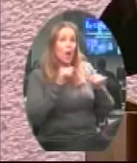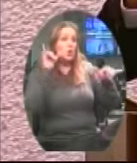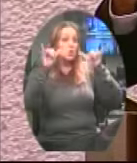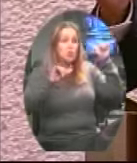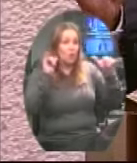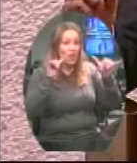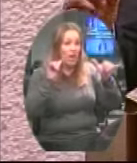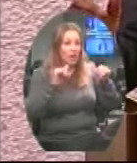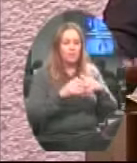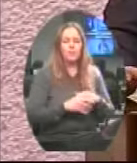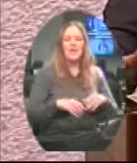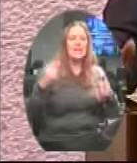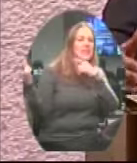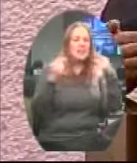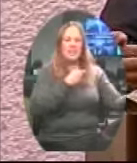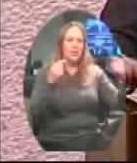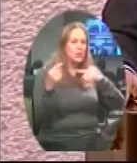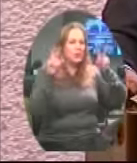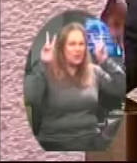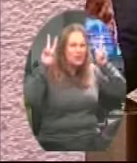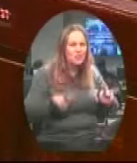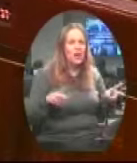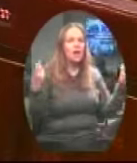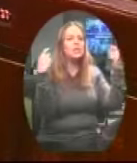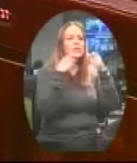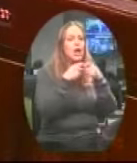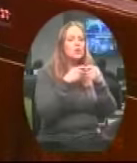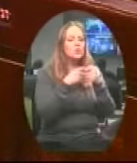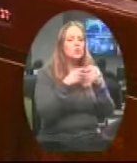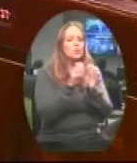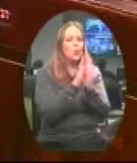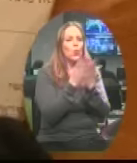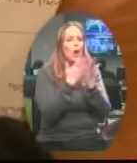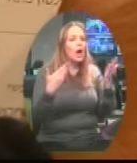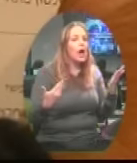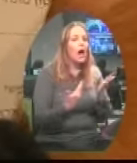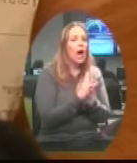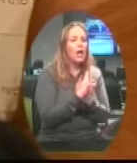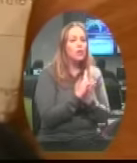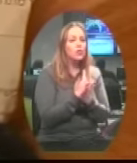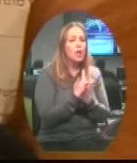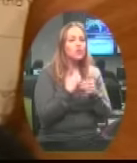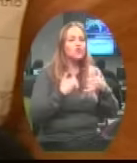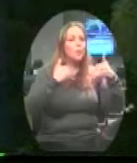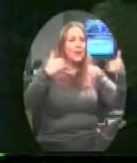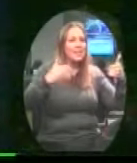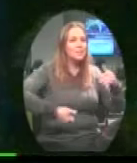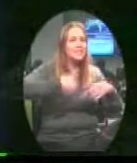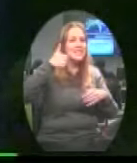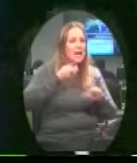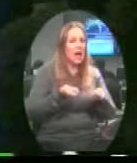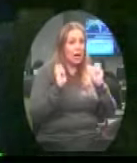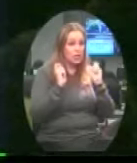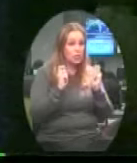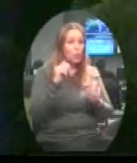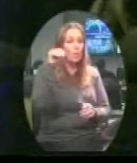דיון חריף התפתח היום במליאת הכנסת סביב הגרסה החדשה אותה מקדם שר החינוך, וציטוטים ממנה נחשפו אתמול, בהם בין